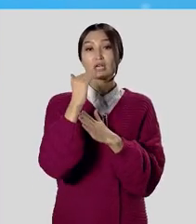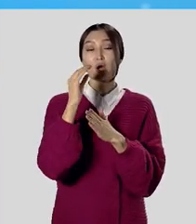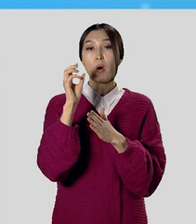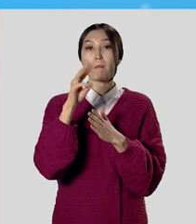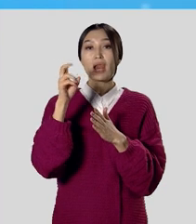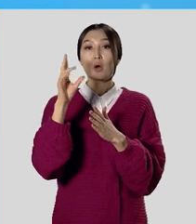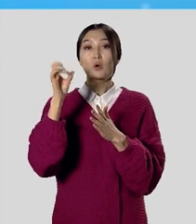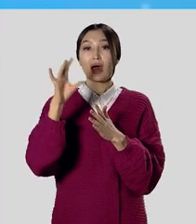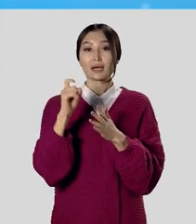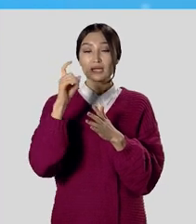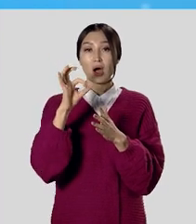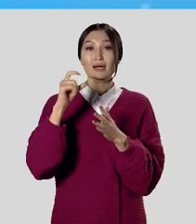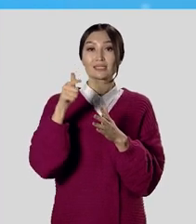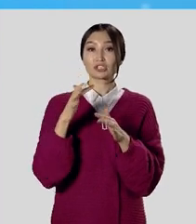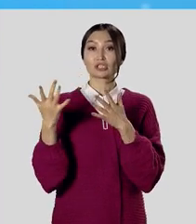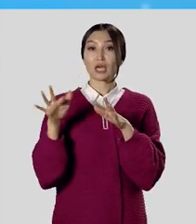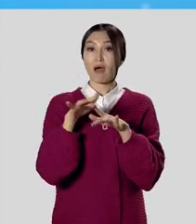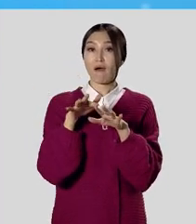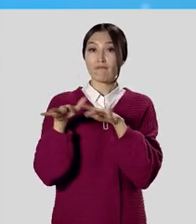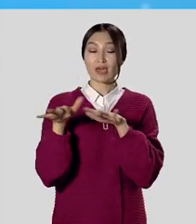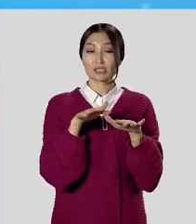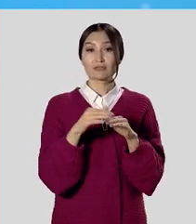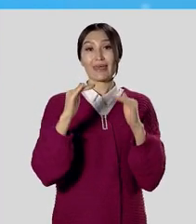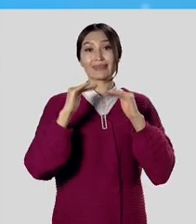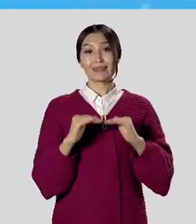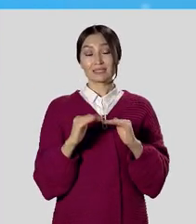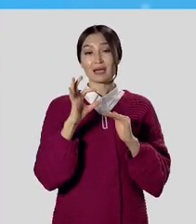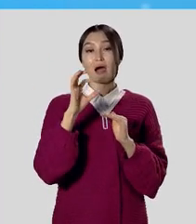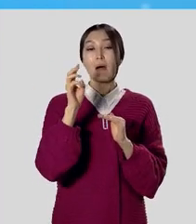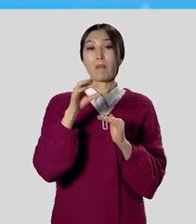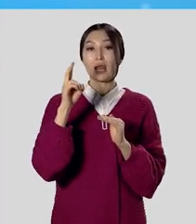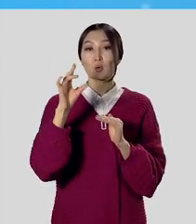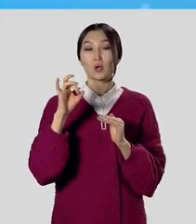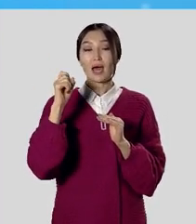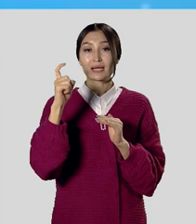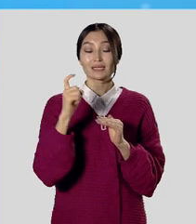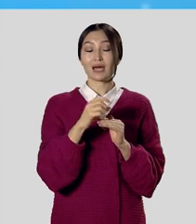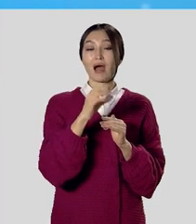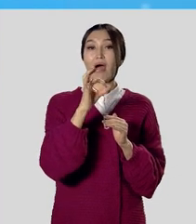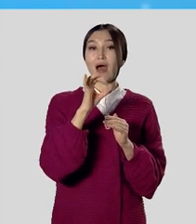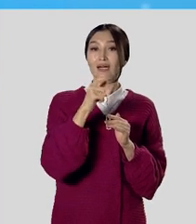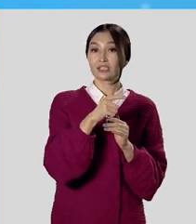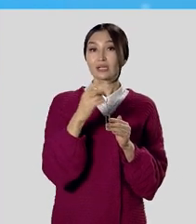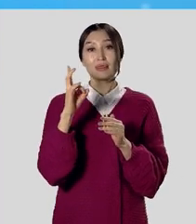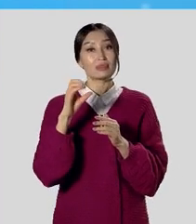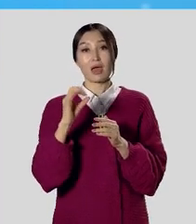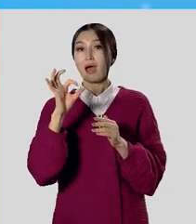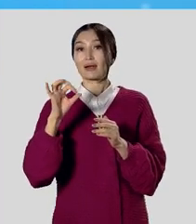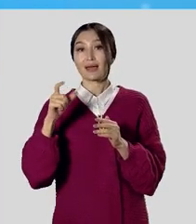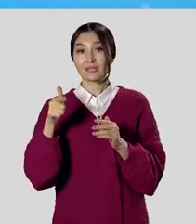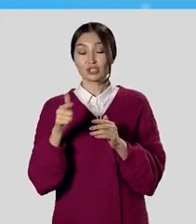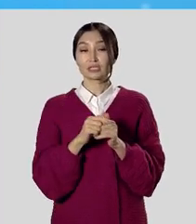высокомолекулярных органических веществ из низкомолекулярных органических или неорганических.